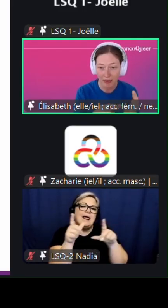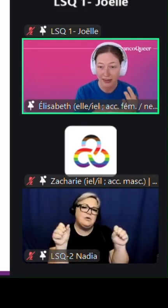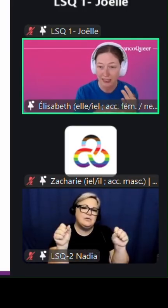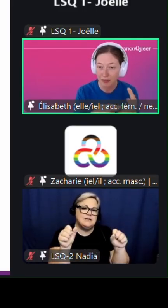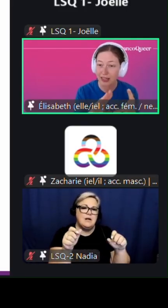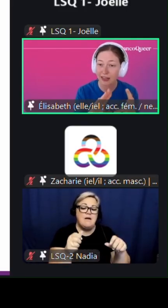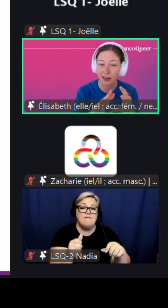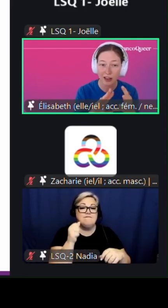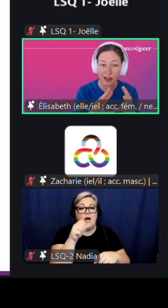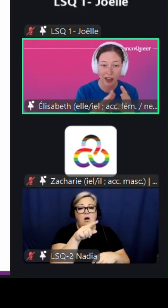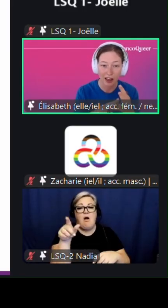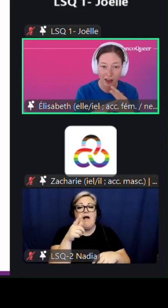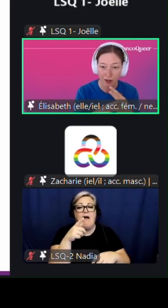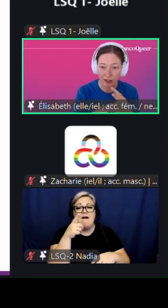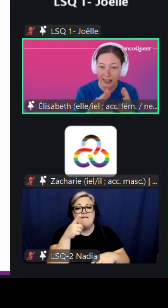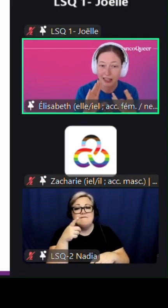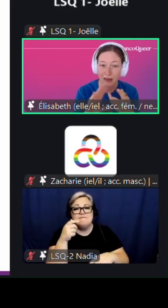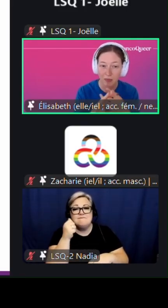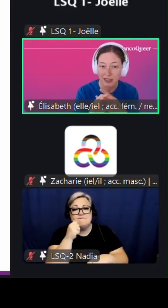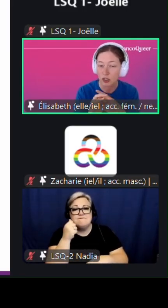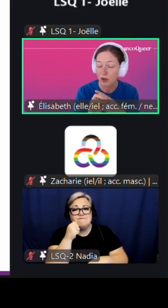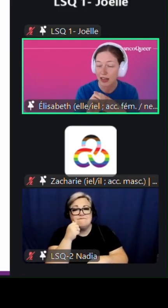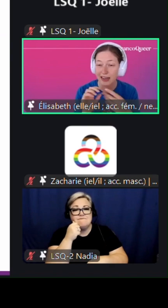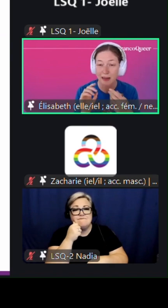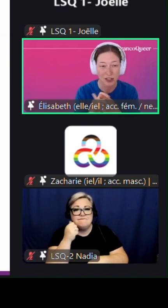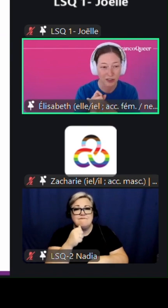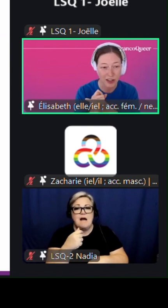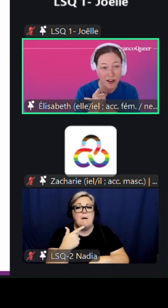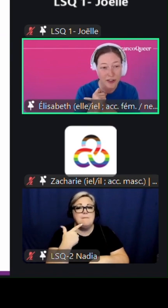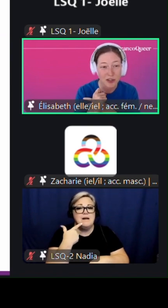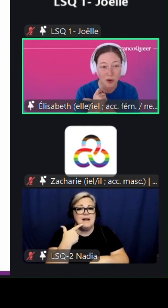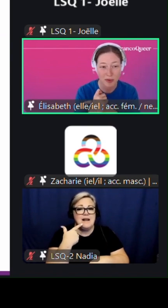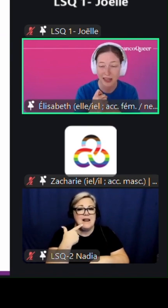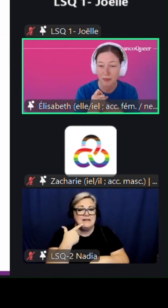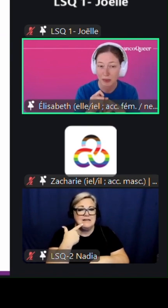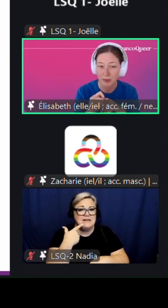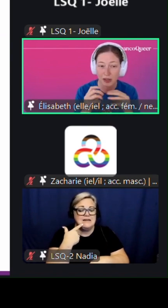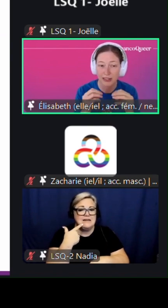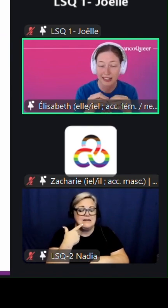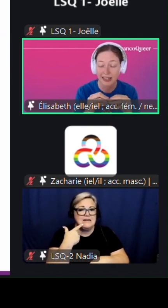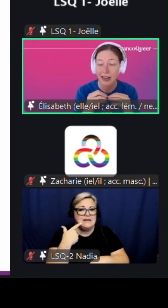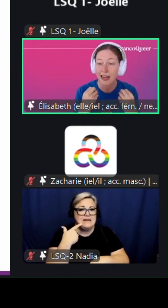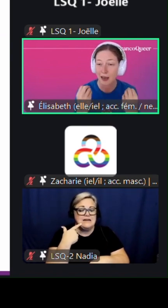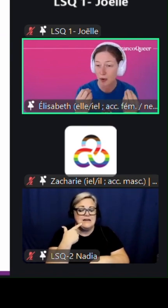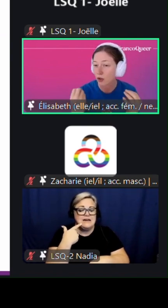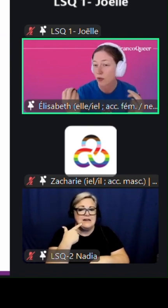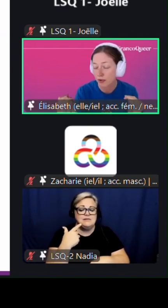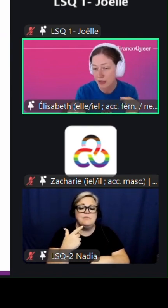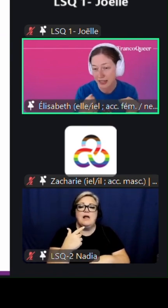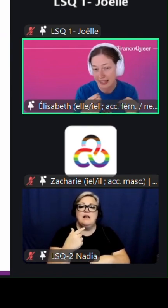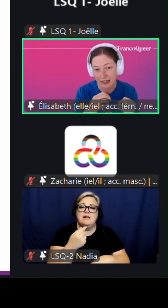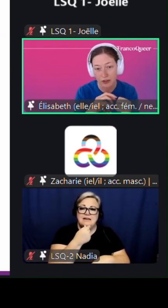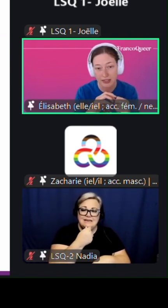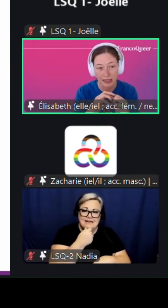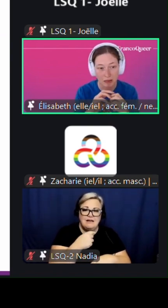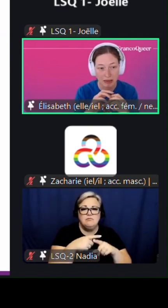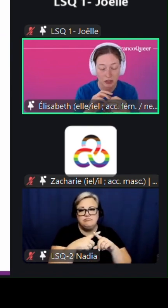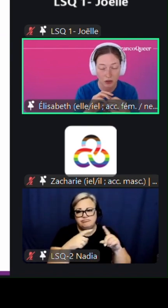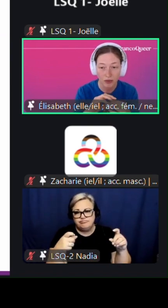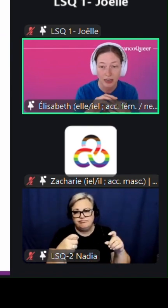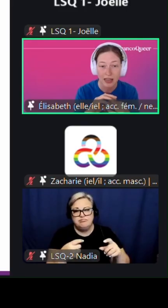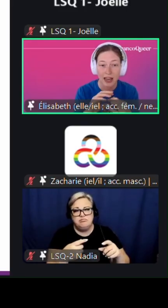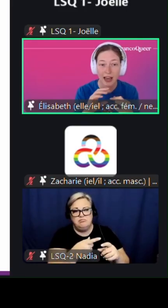particulièrement les femmes lesbiennes, gays, bisexuelles, les personnes trans, non-binaires et bispirituelles qui rapportent le plus d'incidents